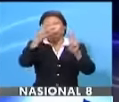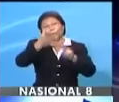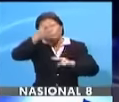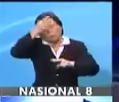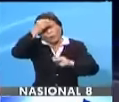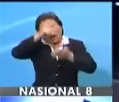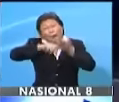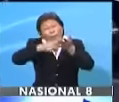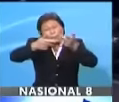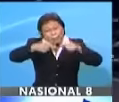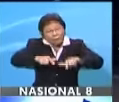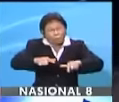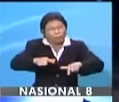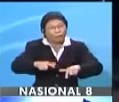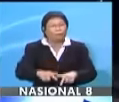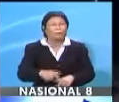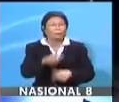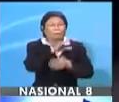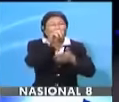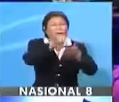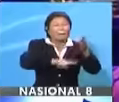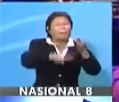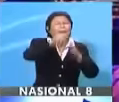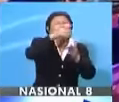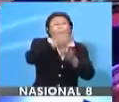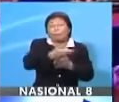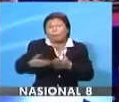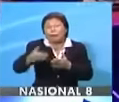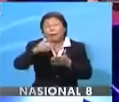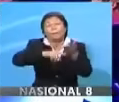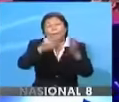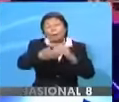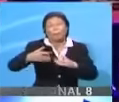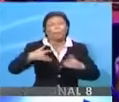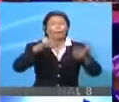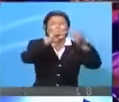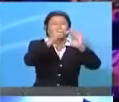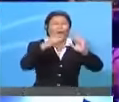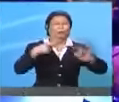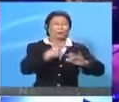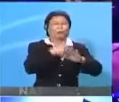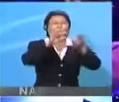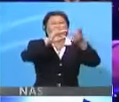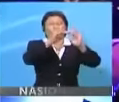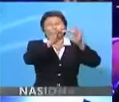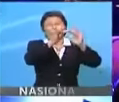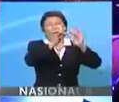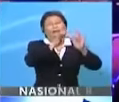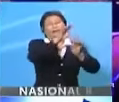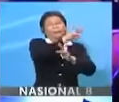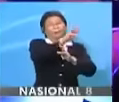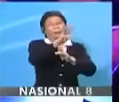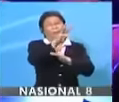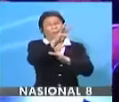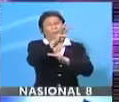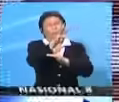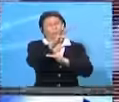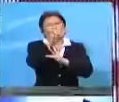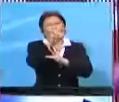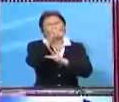terkini, desain apa dan apa produknya, bolehlah layari kita punya website